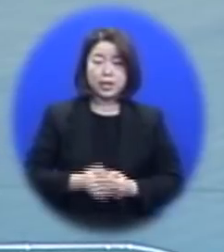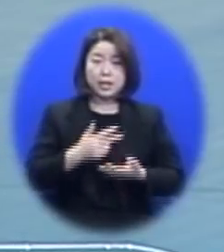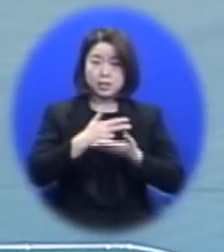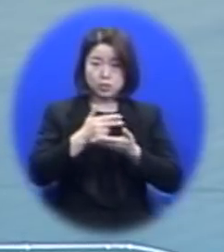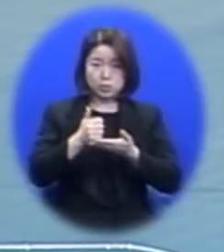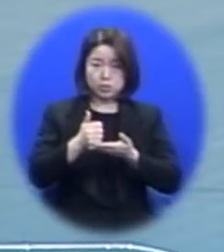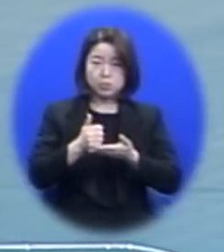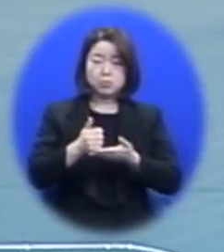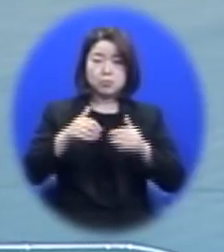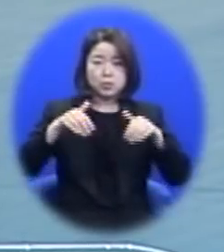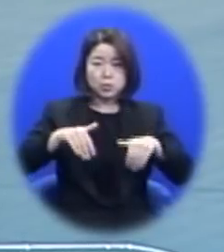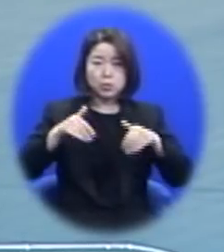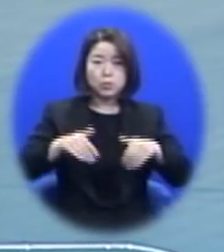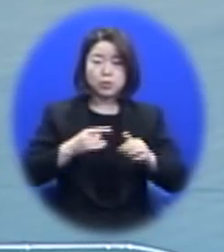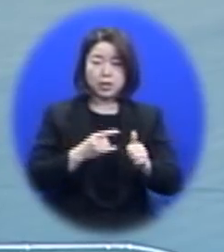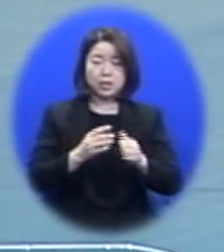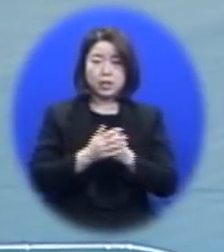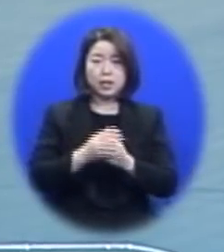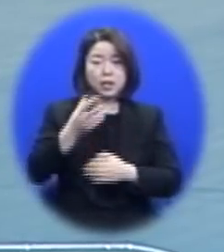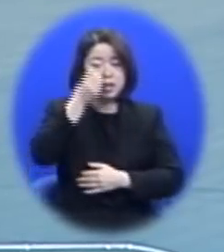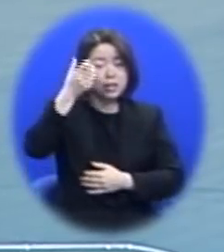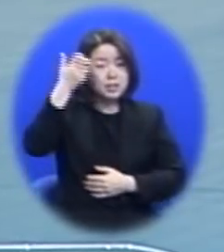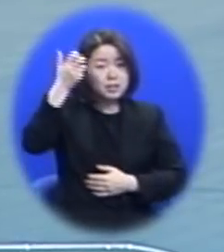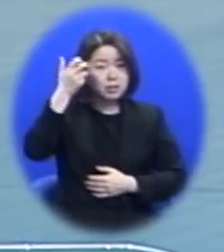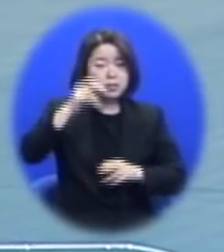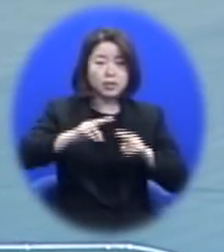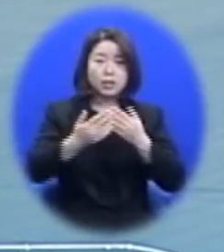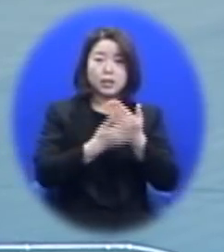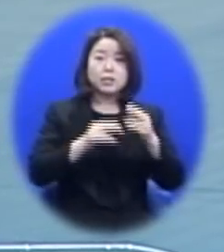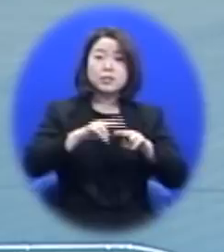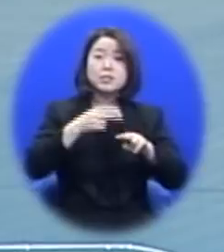주님은 주님의 종들에게 성령의 은사를 주시지만